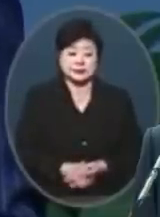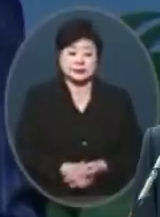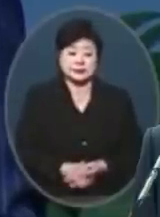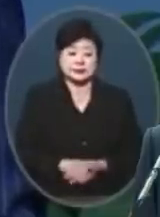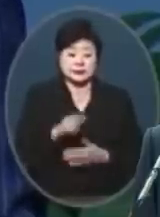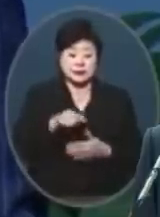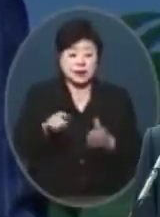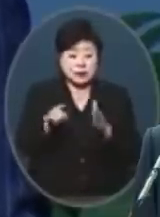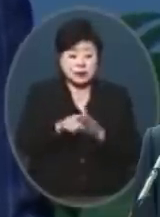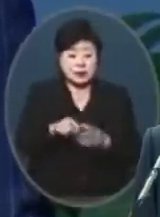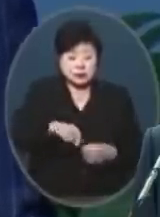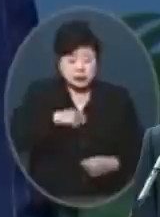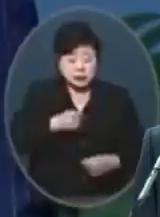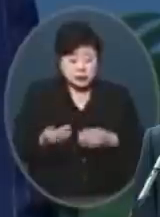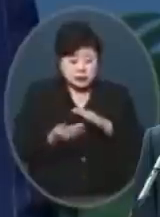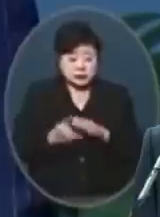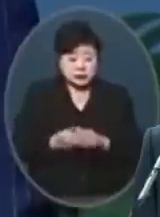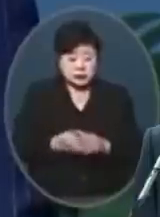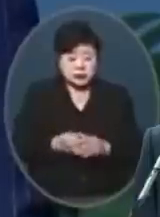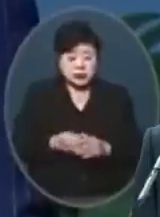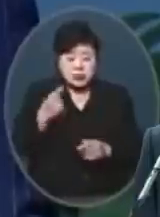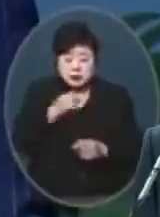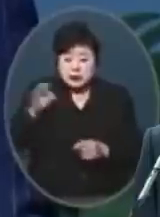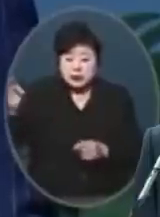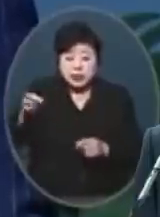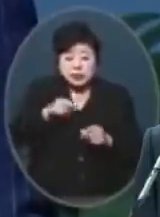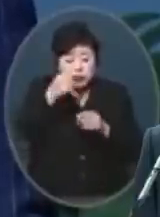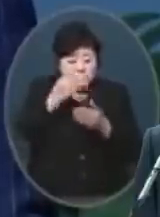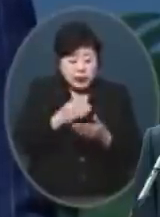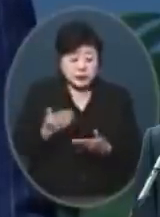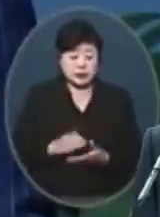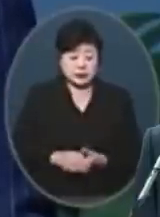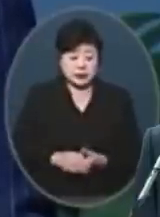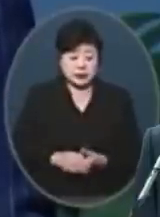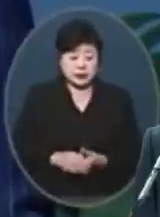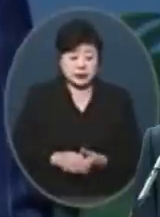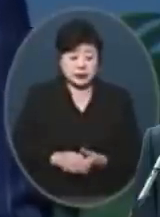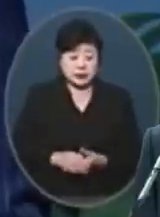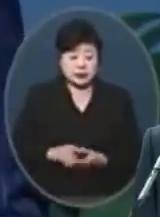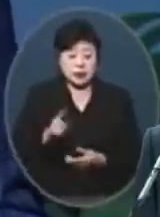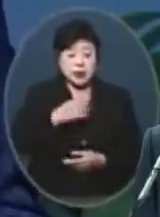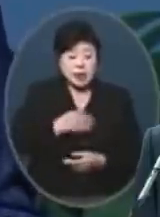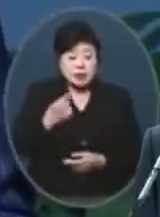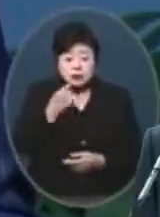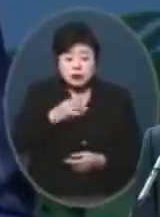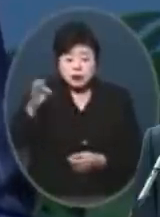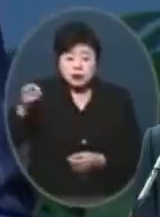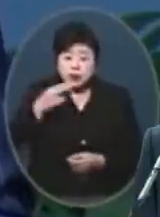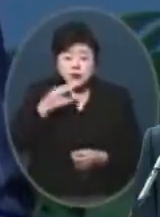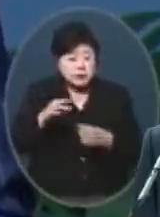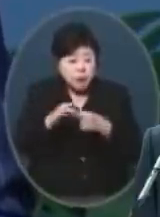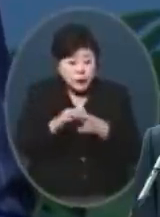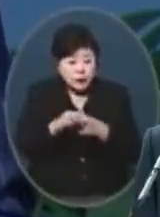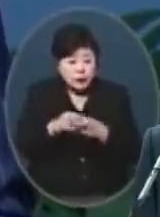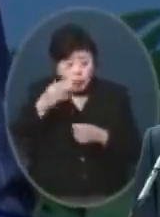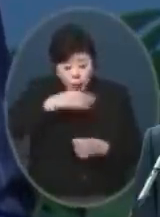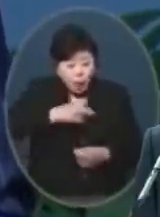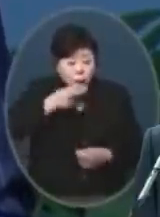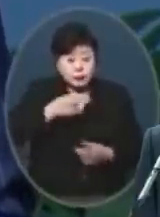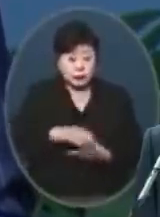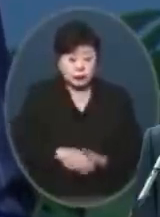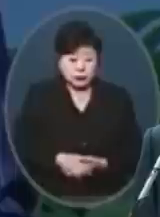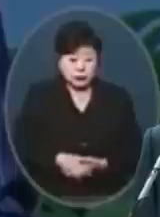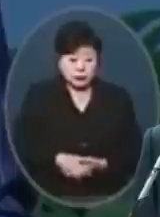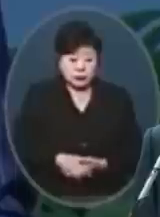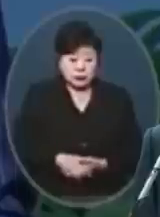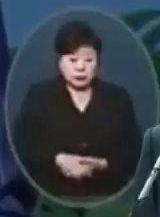마음의 믿음에 의해 이르고 입으로 신하여 구원에 이른다고. 여러분, 아무리 알아도 입으로 시인하지 않으면 효과가 없어요.